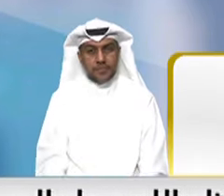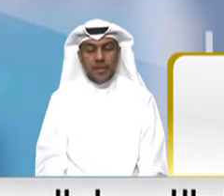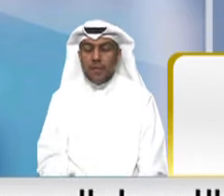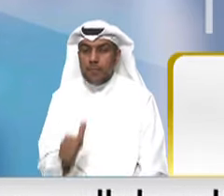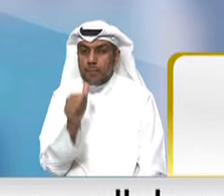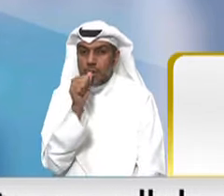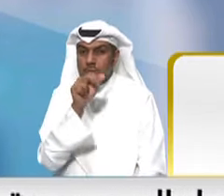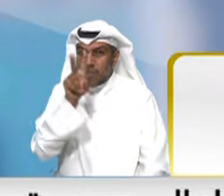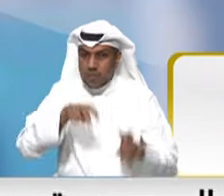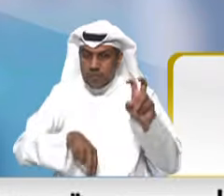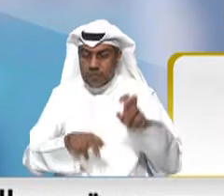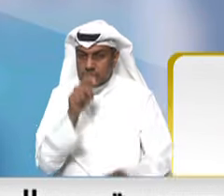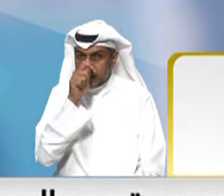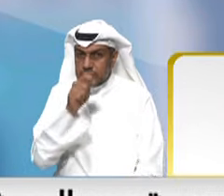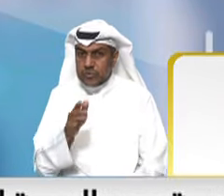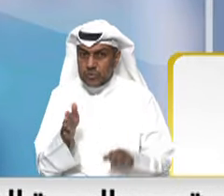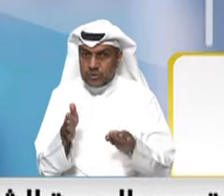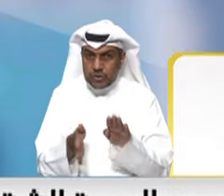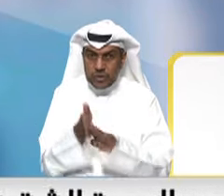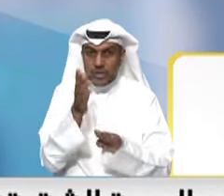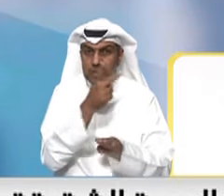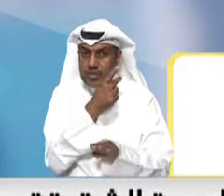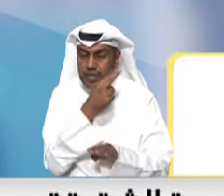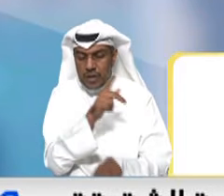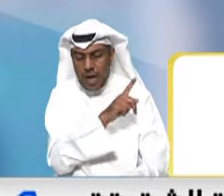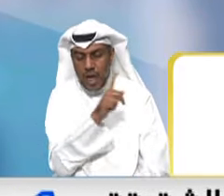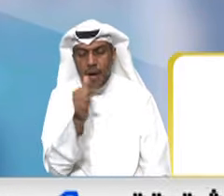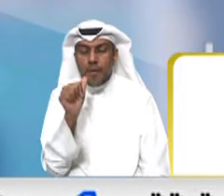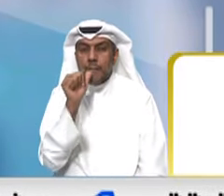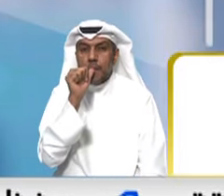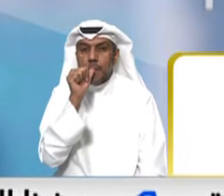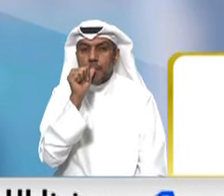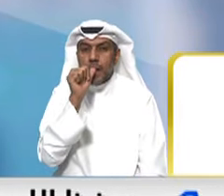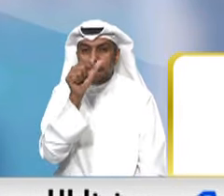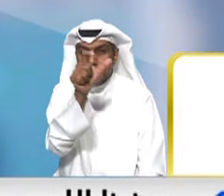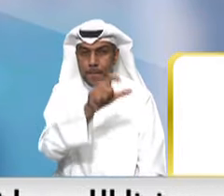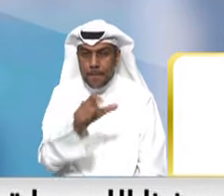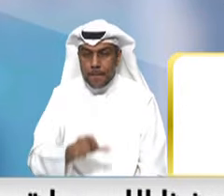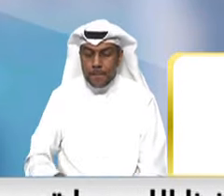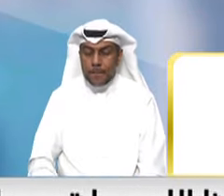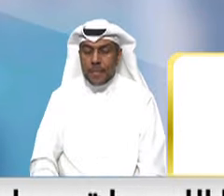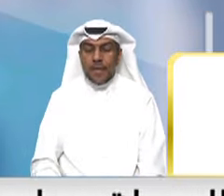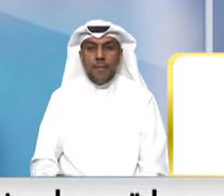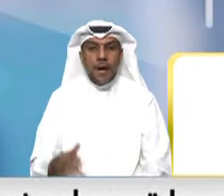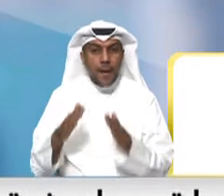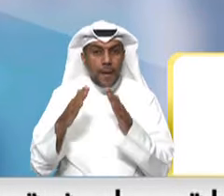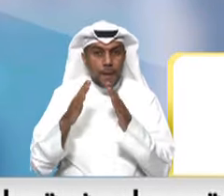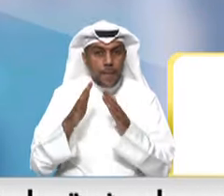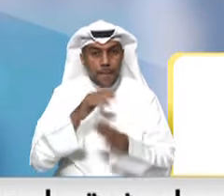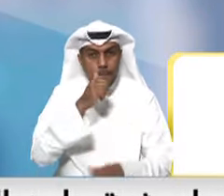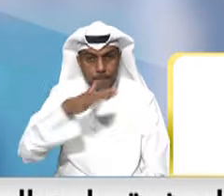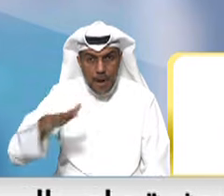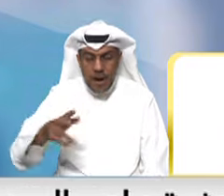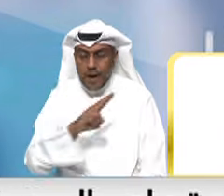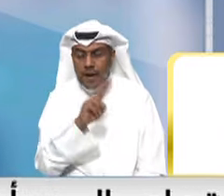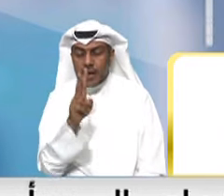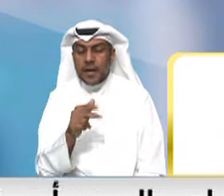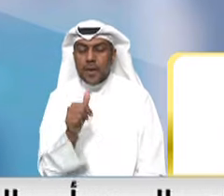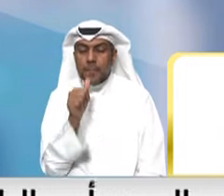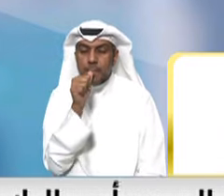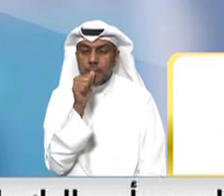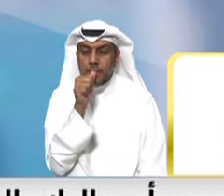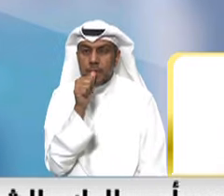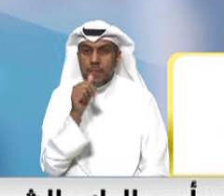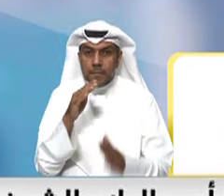من إجراءات لحماية أمنها ومصالحها المائية، معربا عن القلق البالغ في الاستمرار في الإجراءات